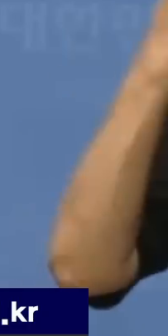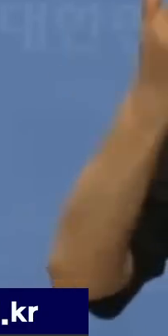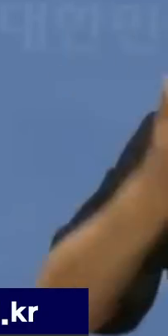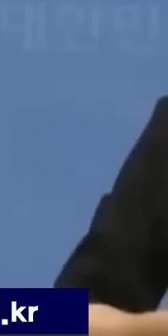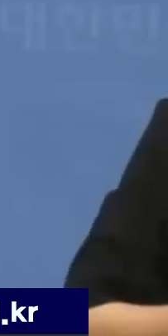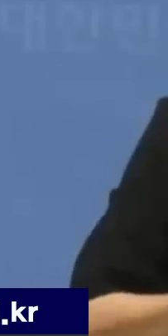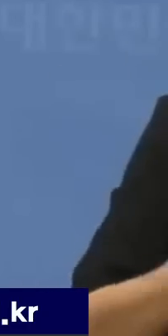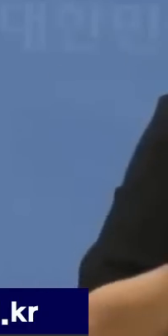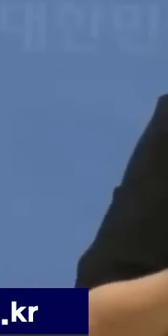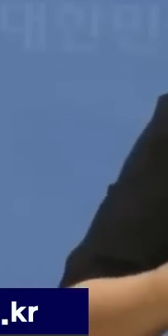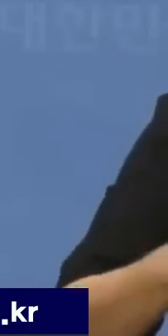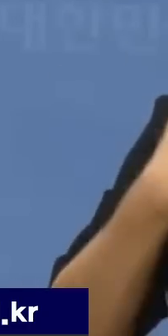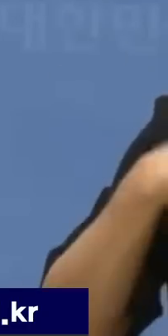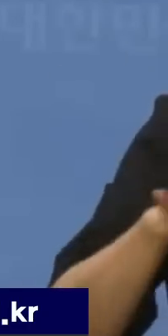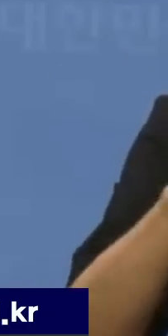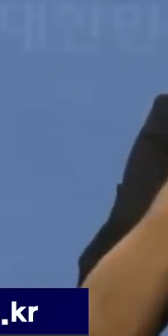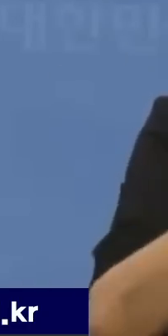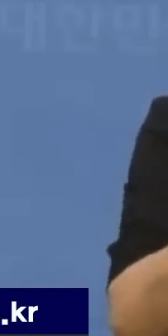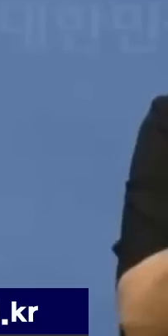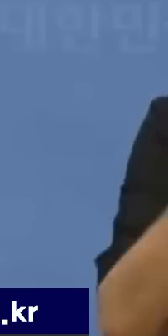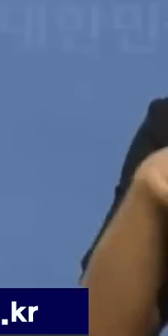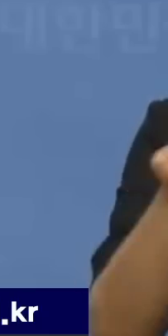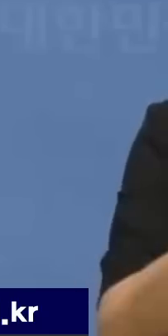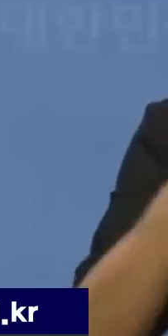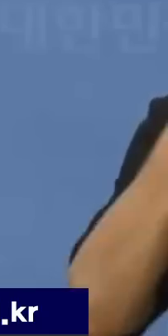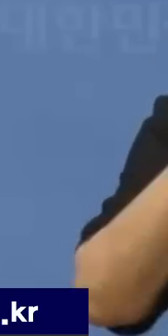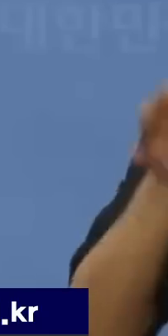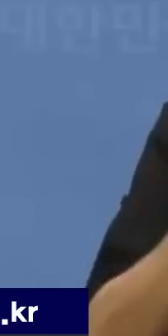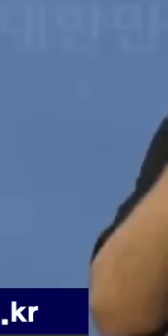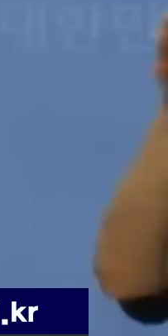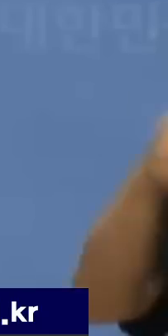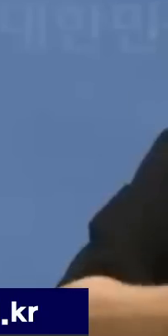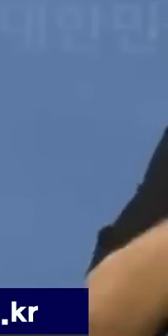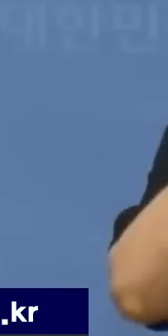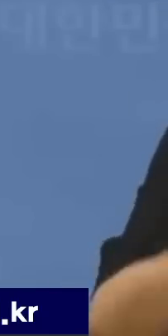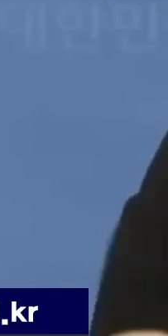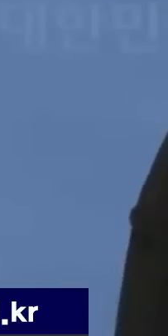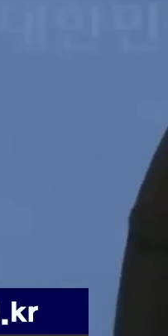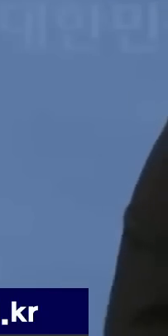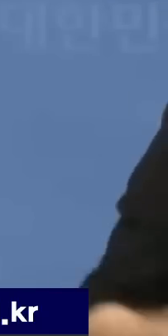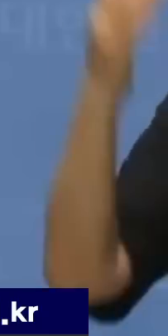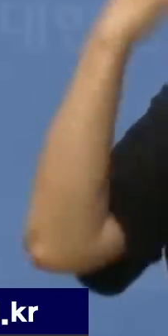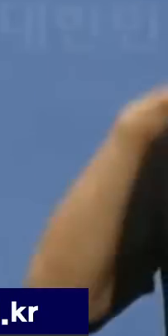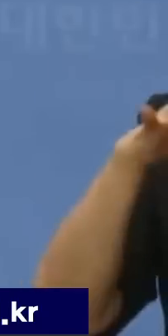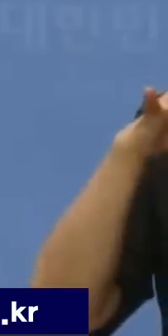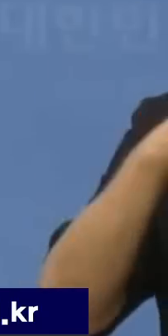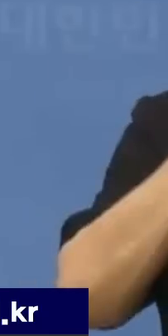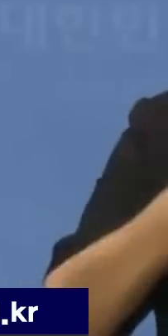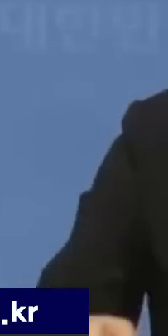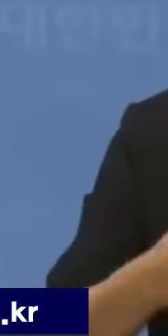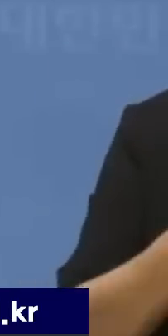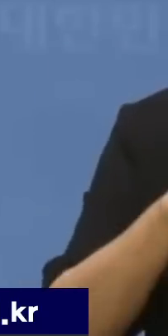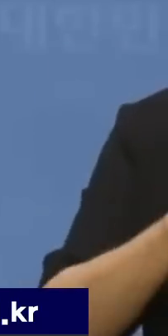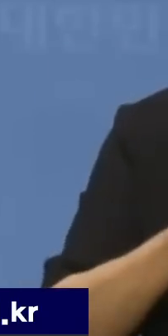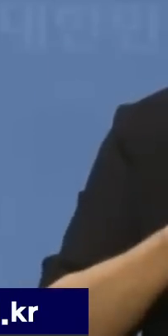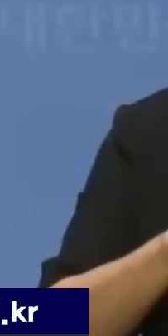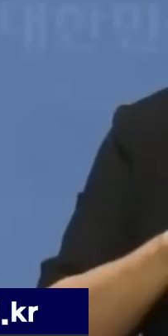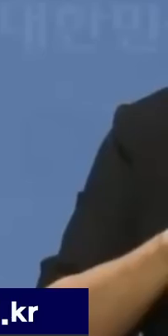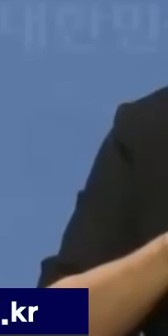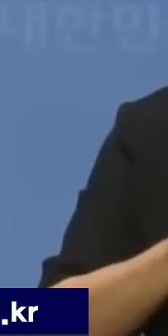고통받는 취약계층 지원을 위해 적극적인 예상 투여가 필요합니다 한전 적자가